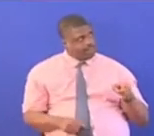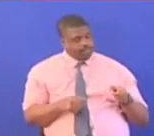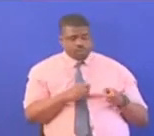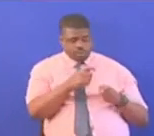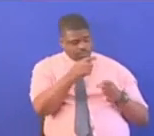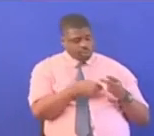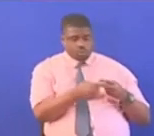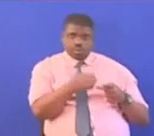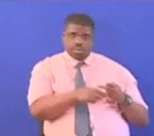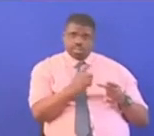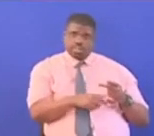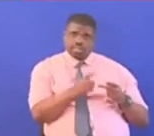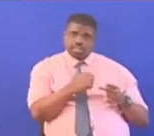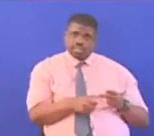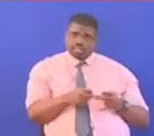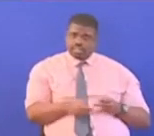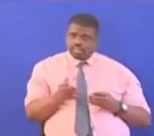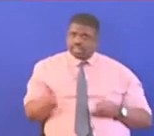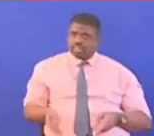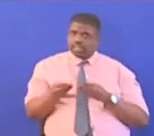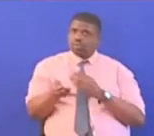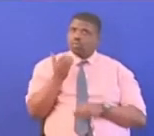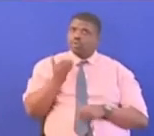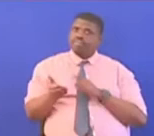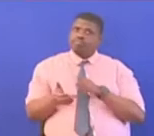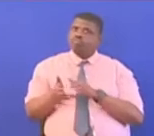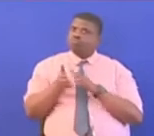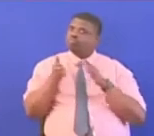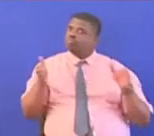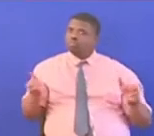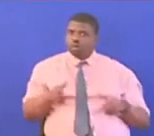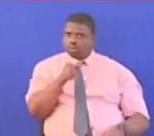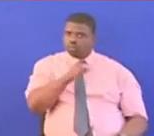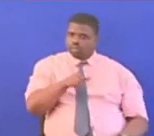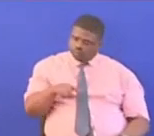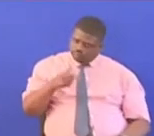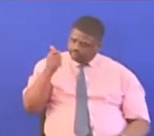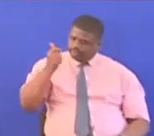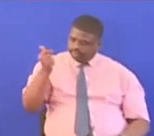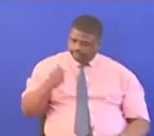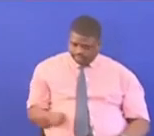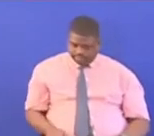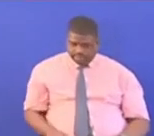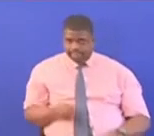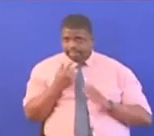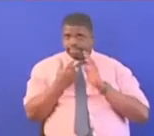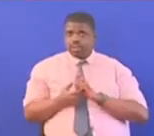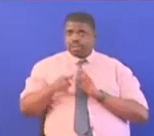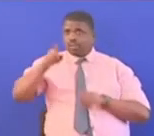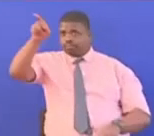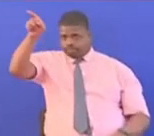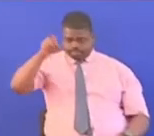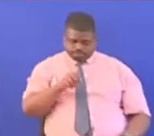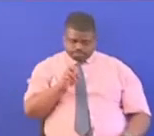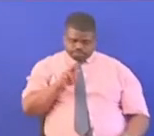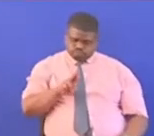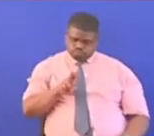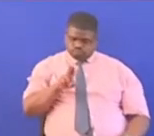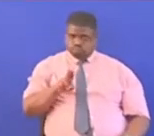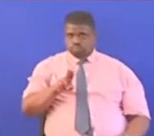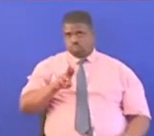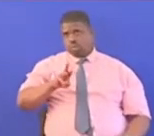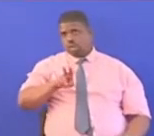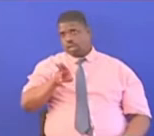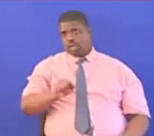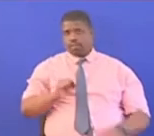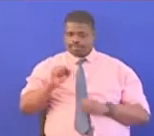haya mawili yanakwenda kuleta unafuu mkubwa sana kwa Watanzania. Mathara ni kule Ruaha migogoro ilikuwa ni